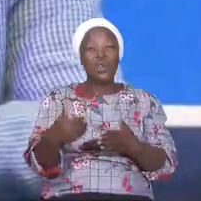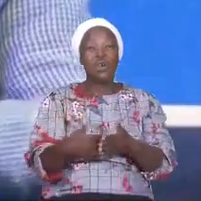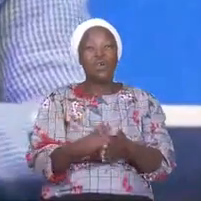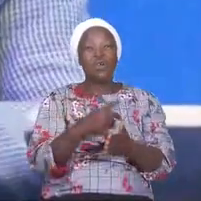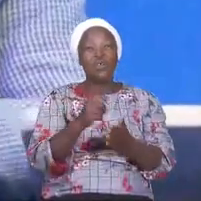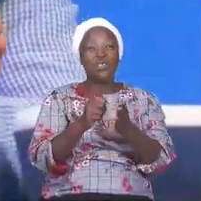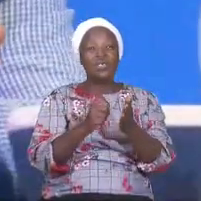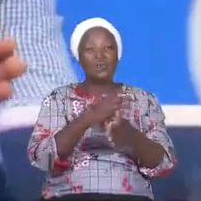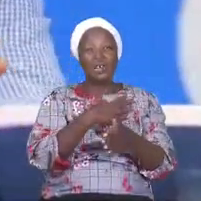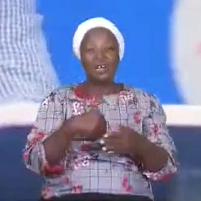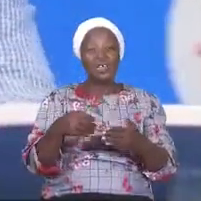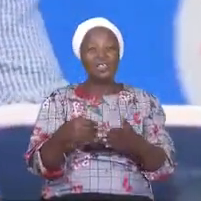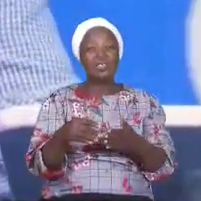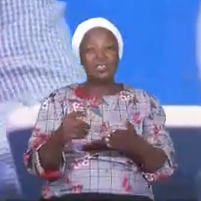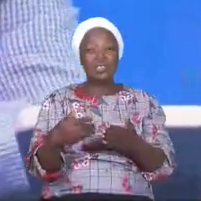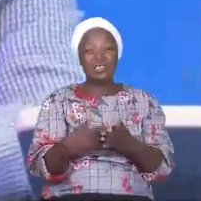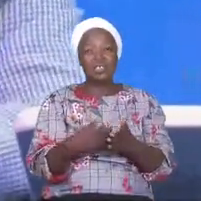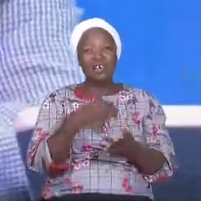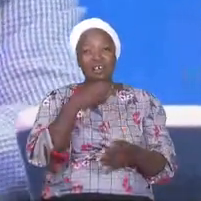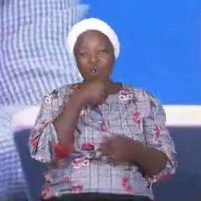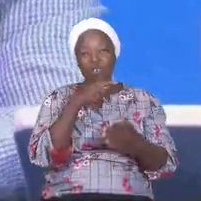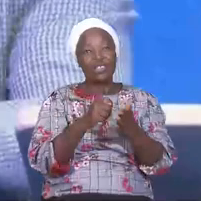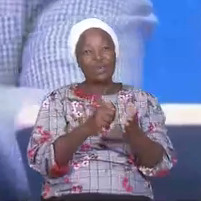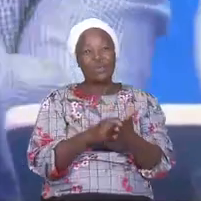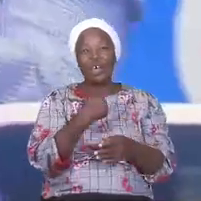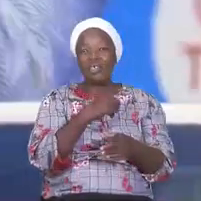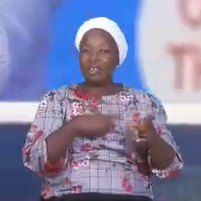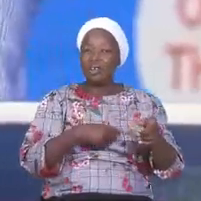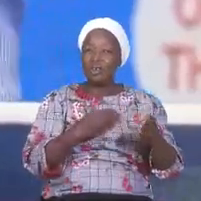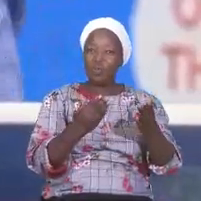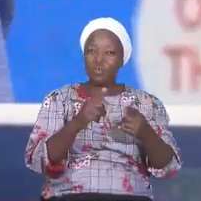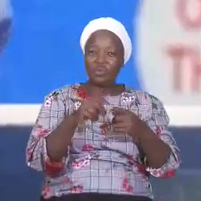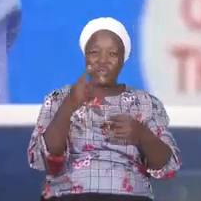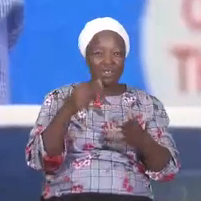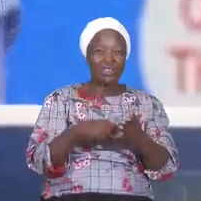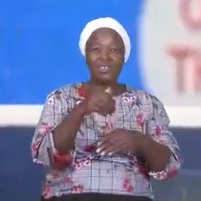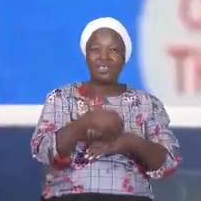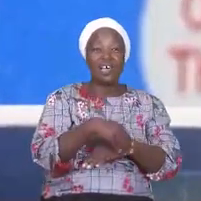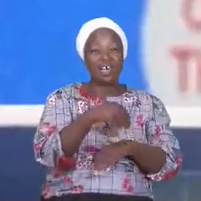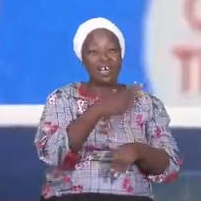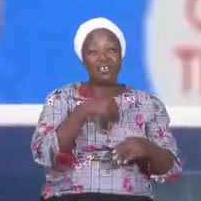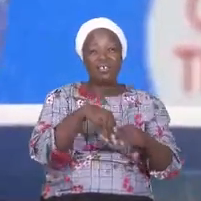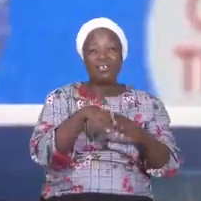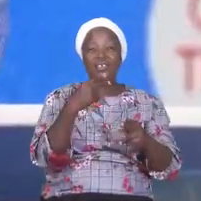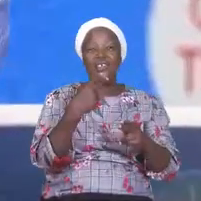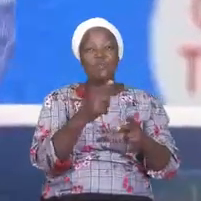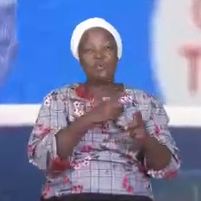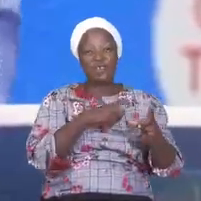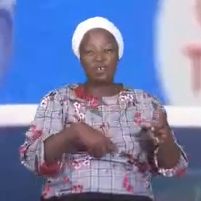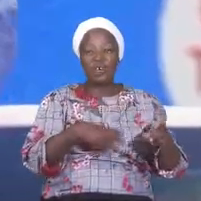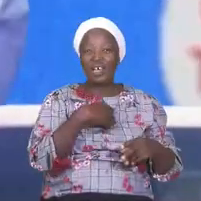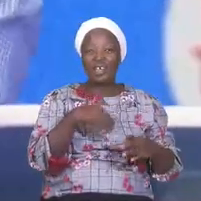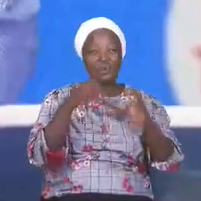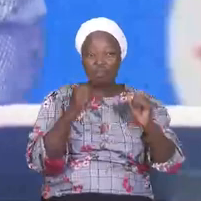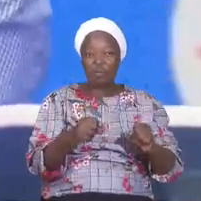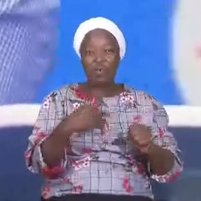reçues tout au long de l'Ancien dans le Nouveau Testament. Le Seigneur veut que tu vois ce soir. Et au